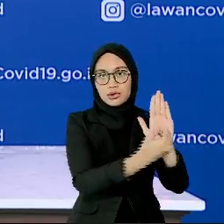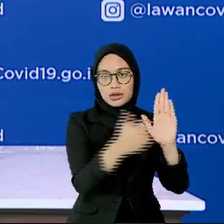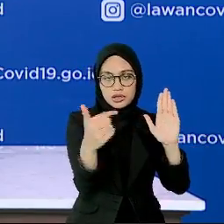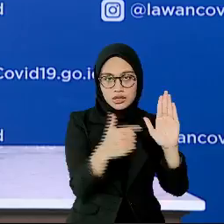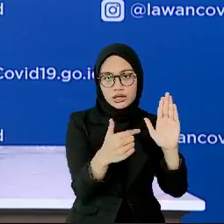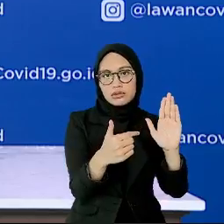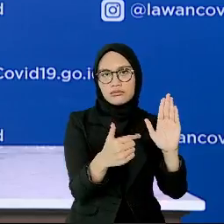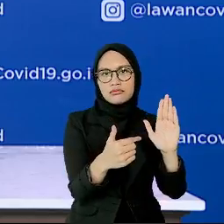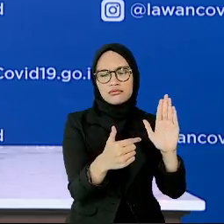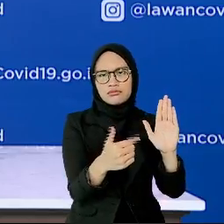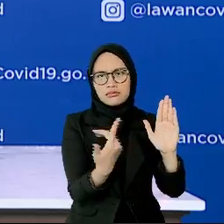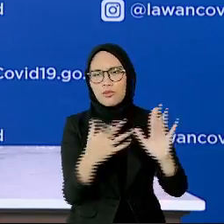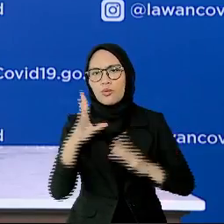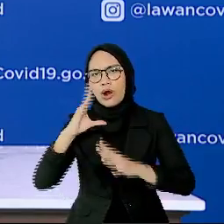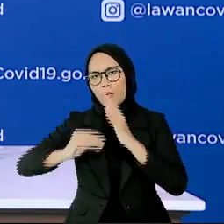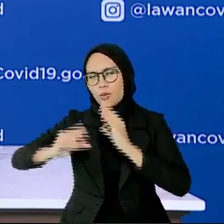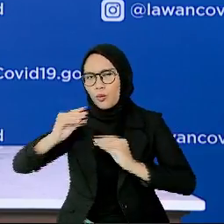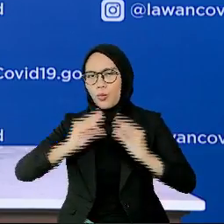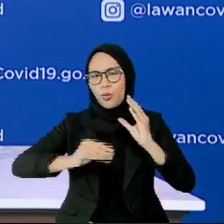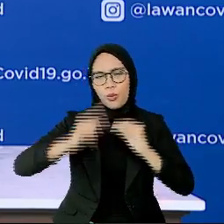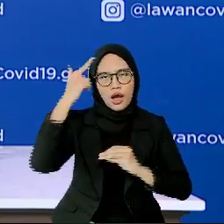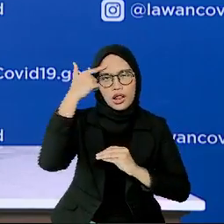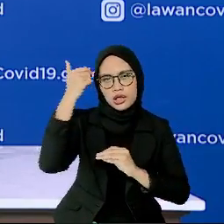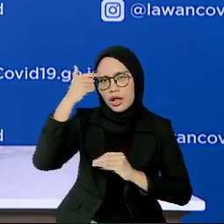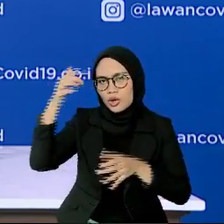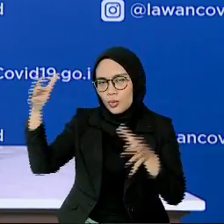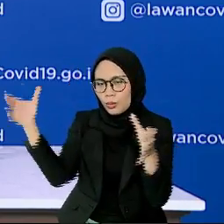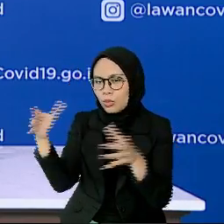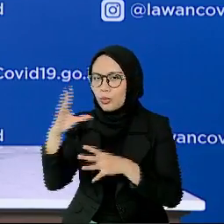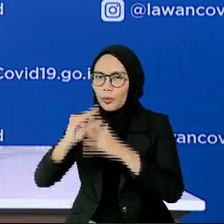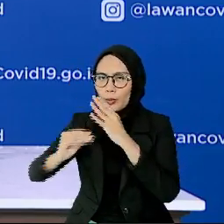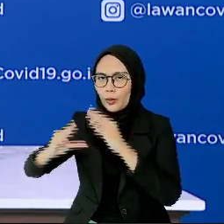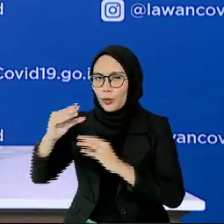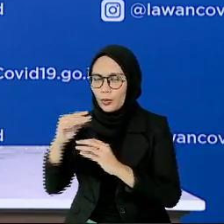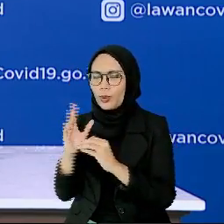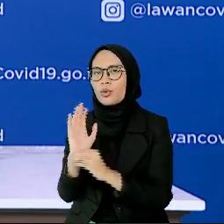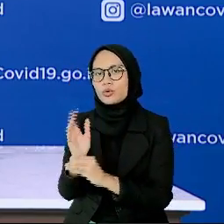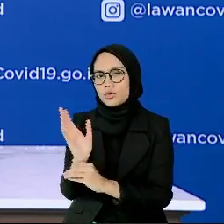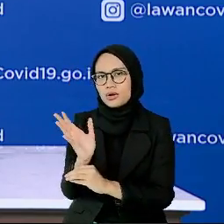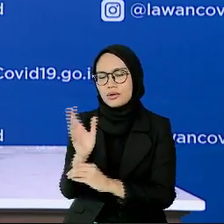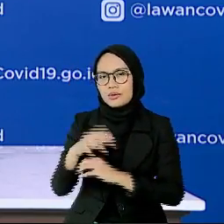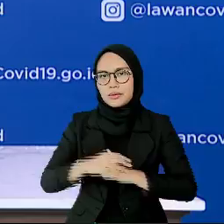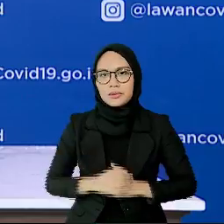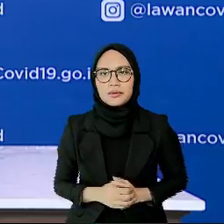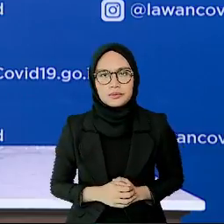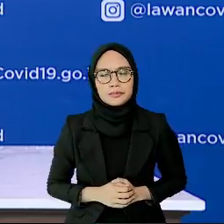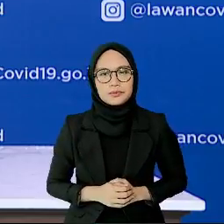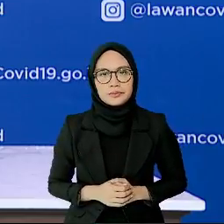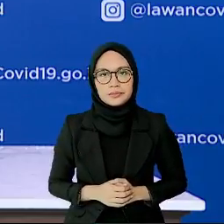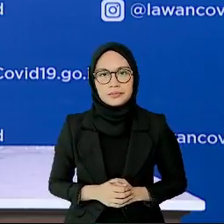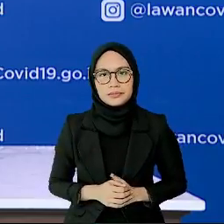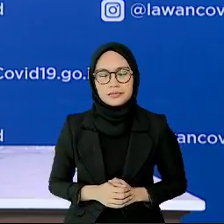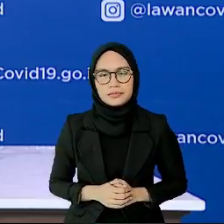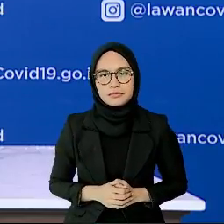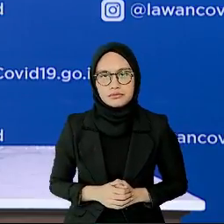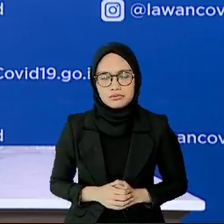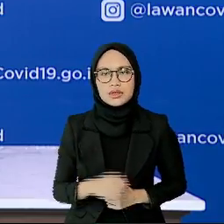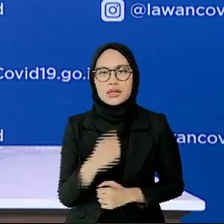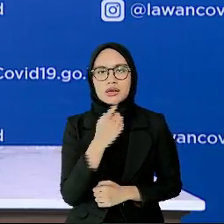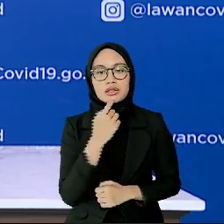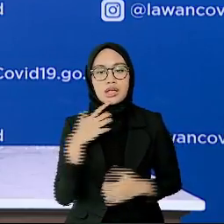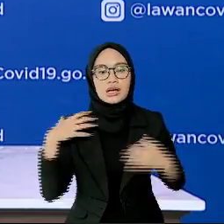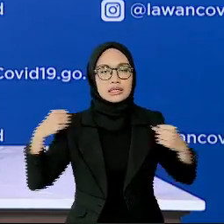dari pertimbangan matang berbagai ahli serta praktisi sektor terkait. Berdasarkan dari perspektif